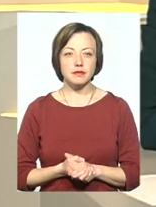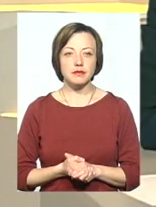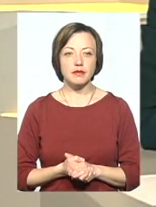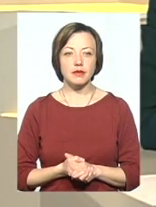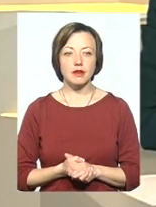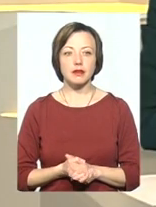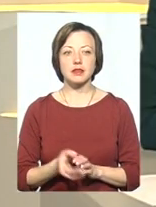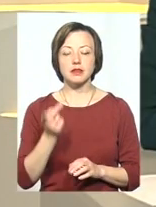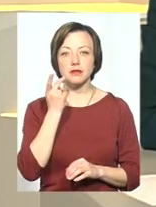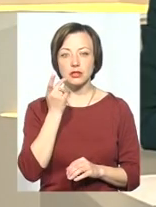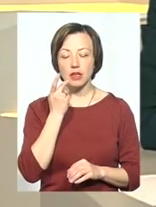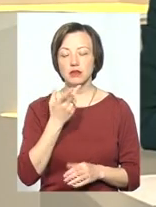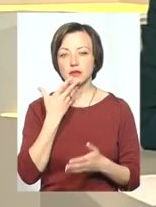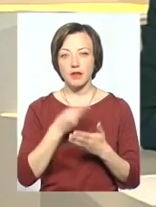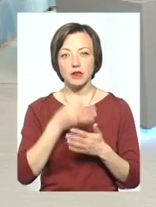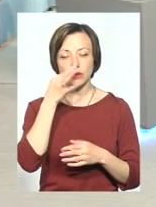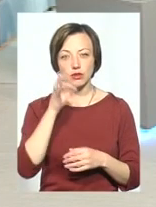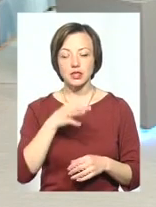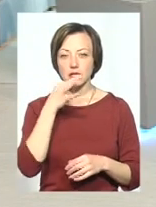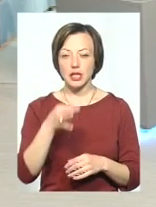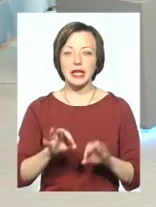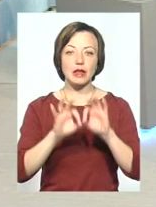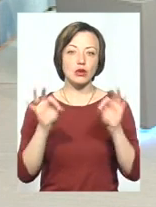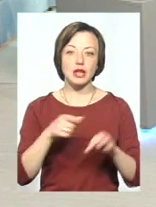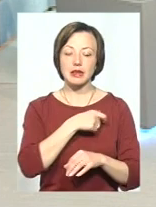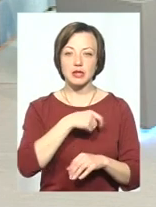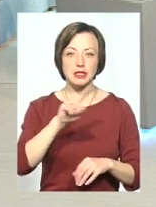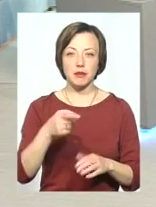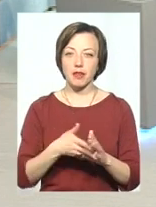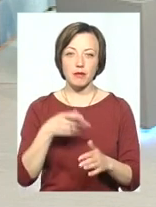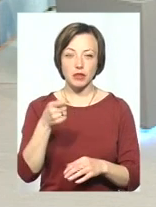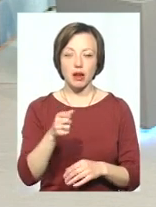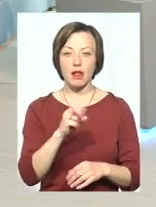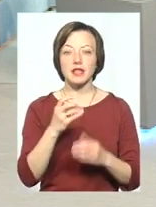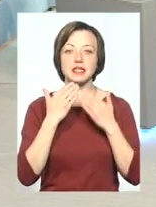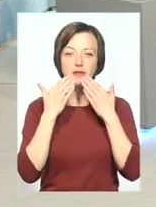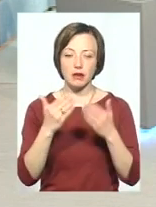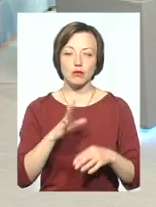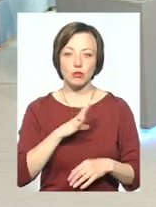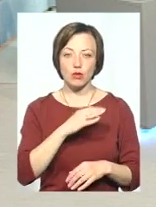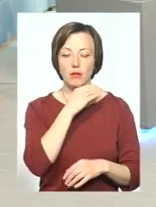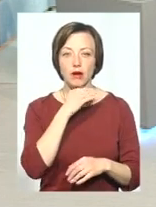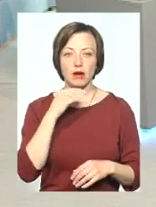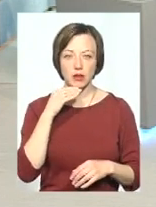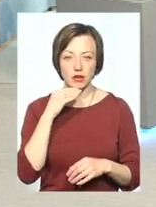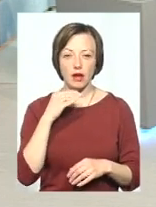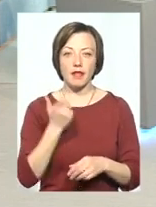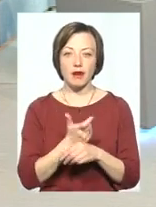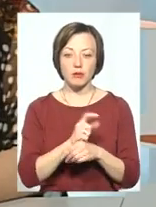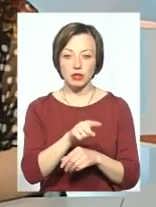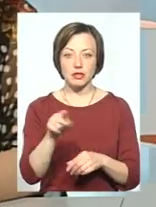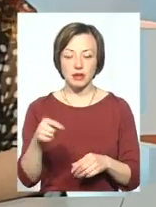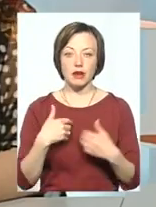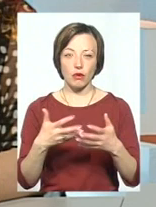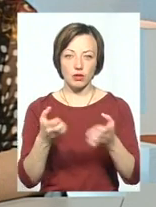ну, звичайно, з власного досвіду скажуть, що я ще ні одного депутатського запиту не подав, але депутатських звернень в мене було багато. на на більшість із них